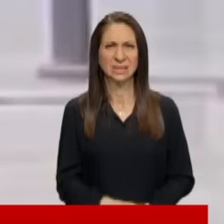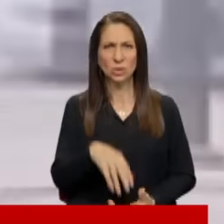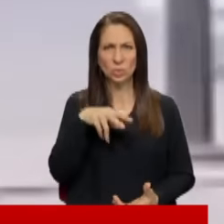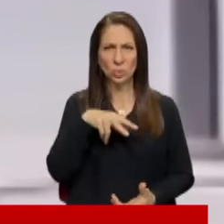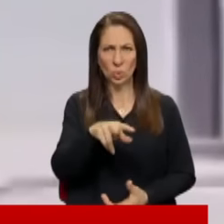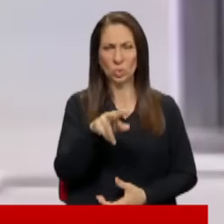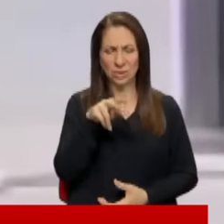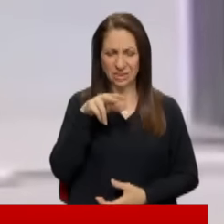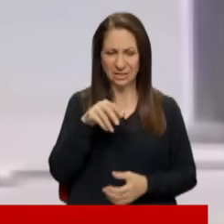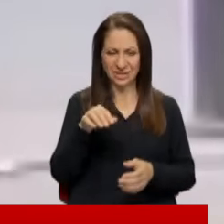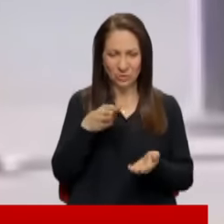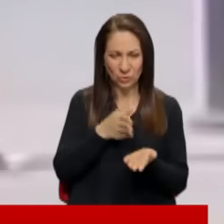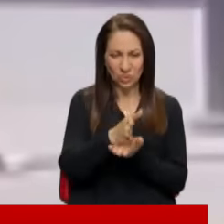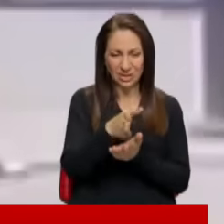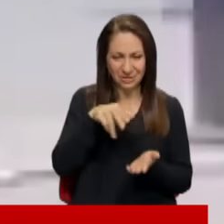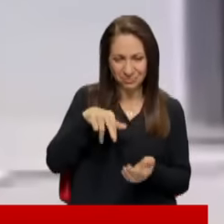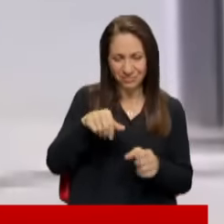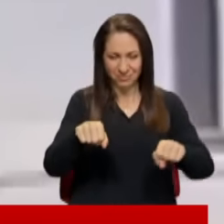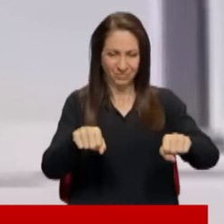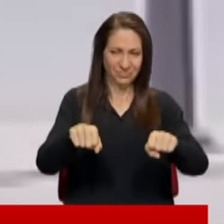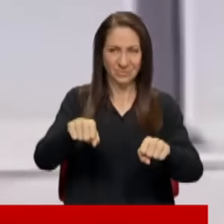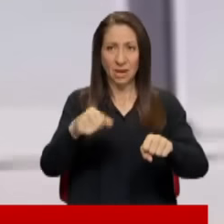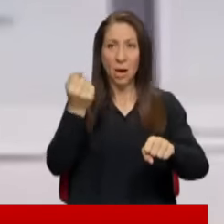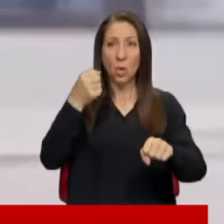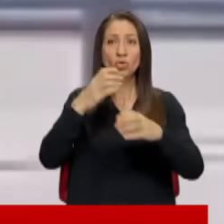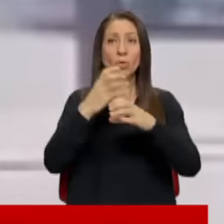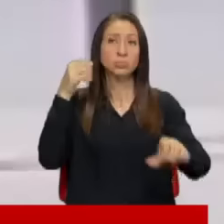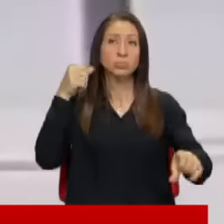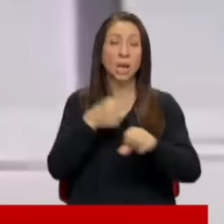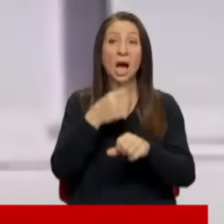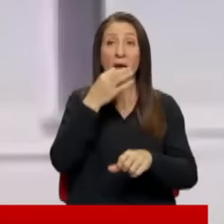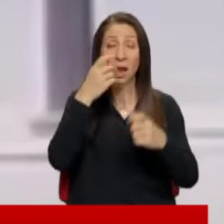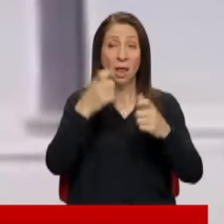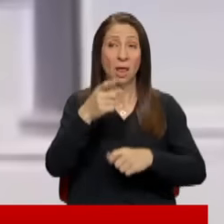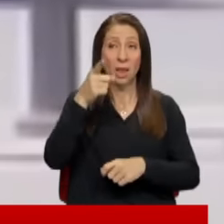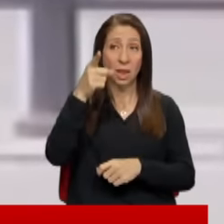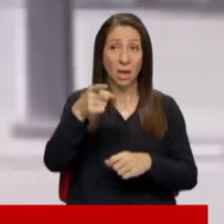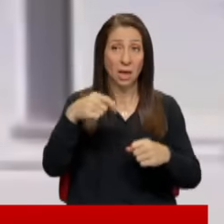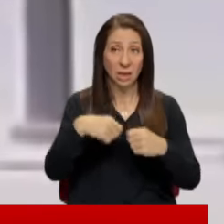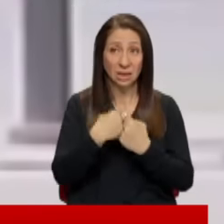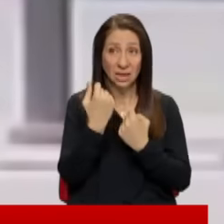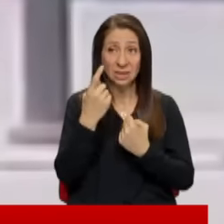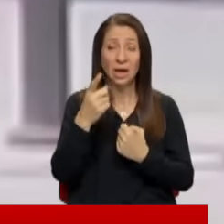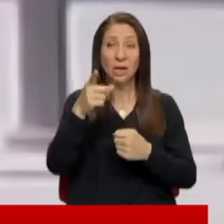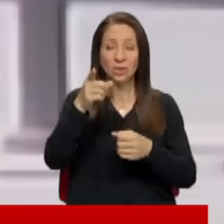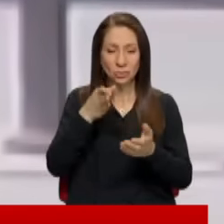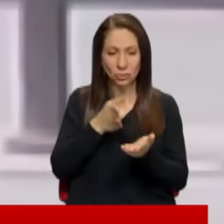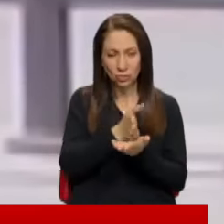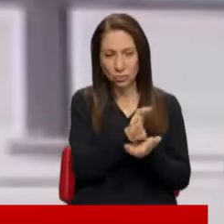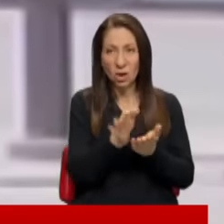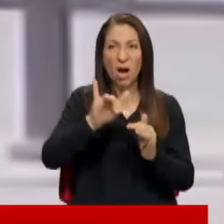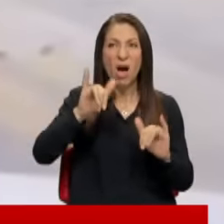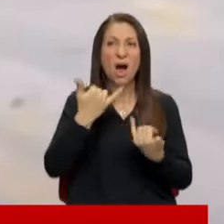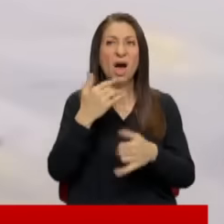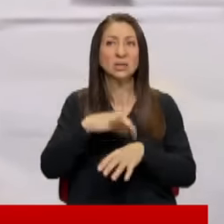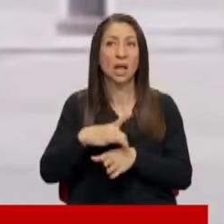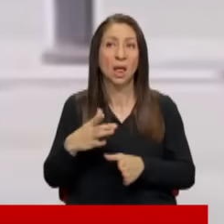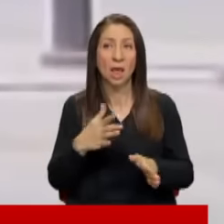Yolun karşısına skuterla geçiyordu, otobüs çarptı. Ankara'da Tandoğan Meydanı'nda gerçekleşen kazada skuter sürücüsü ağır